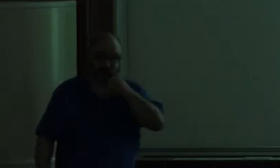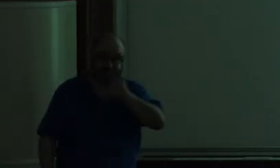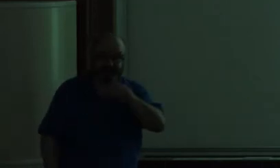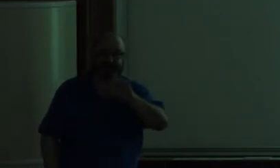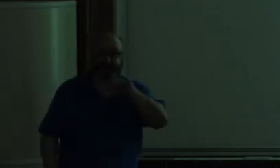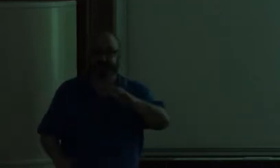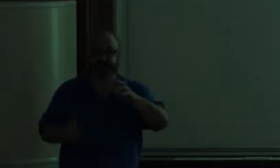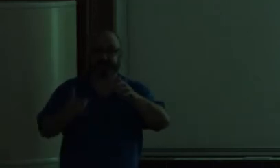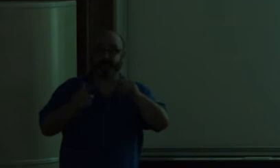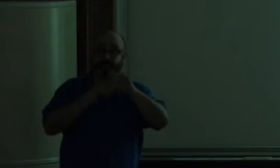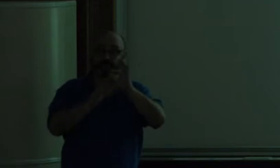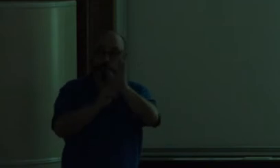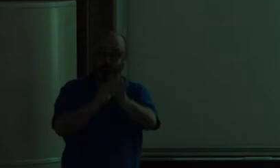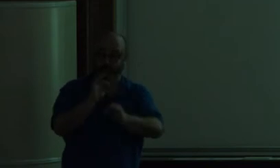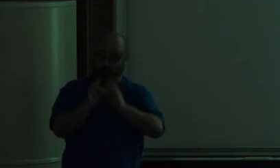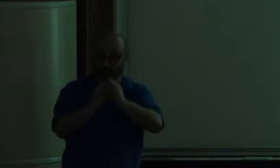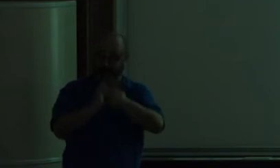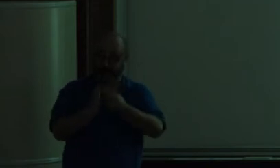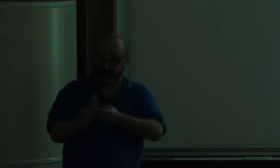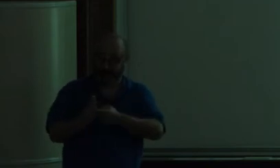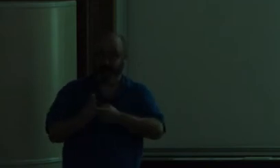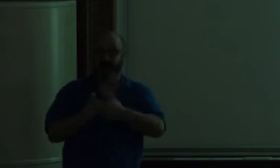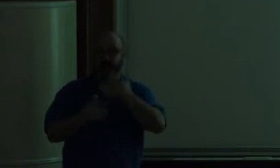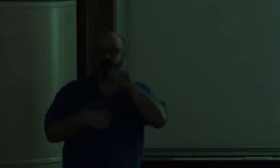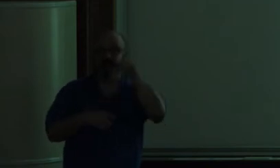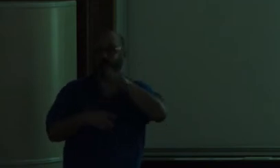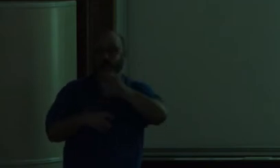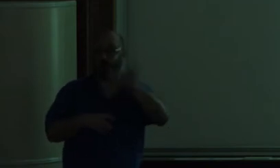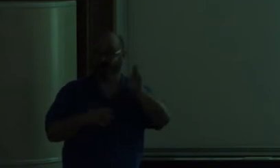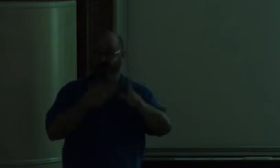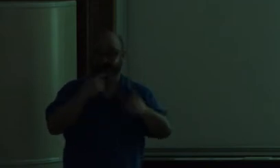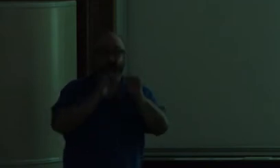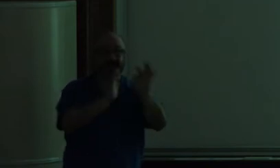si je peux utiliser un itérable comme un autre itérable, ça veut dire que si